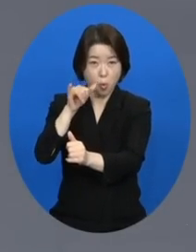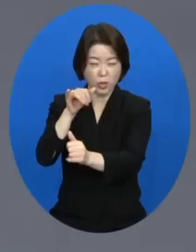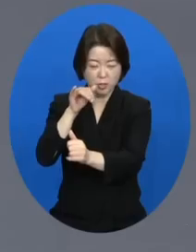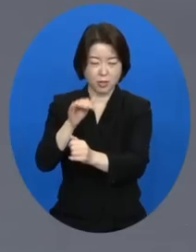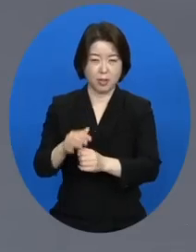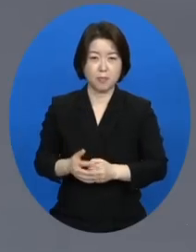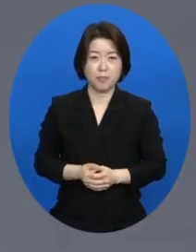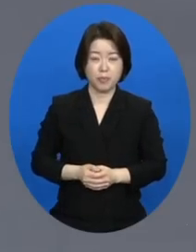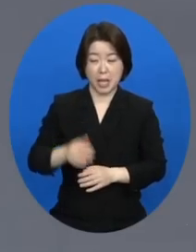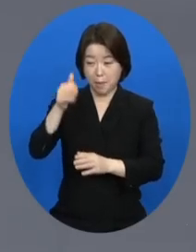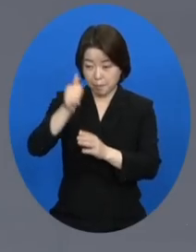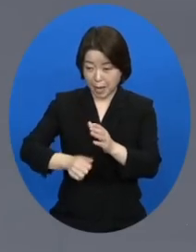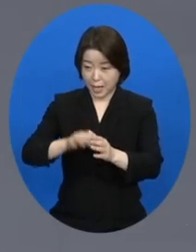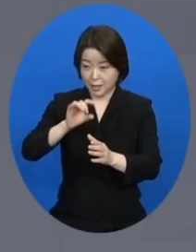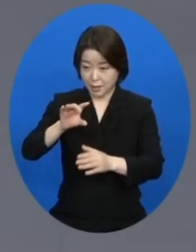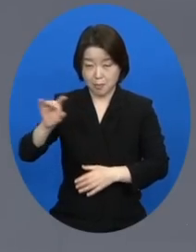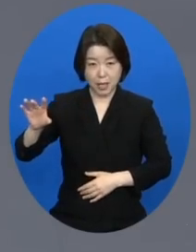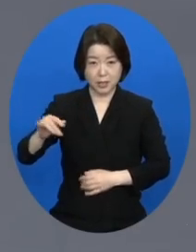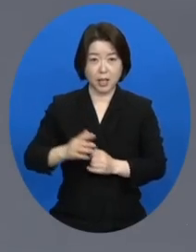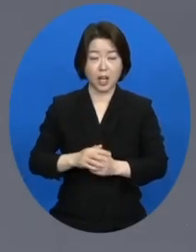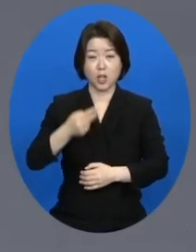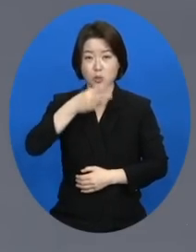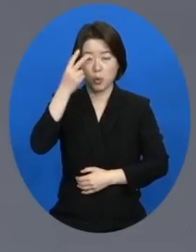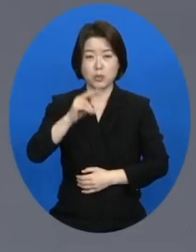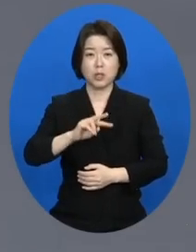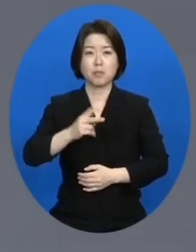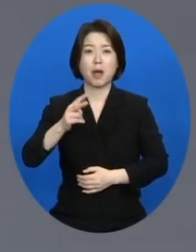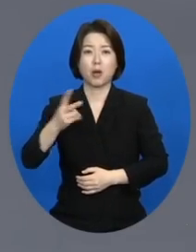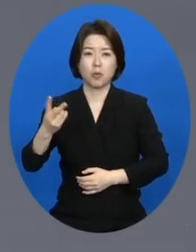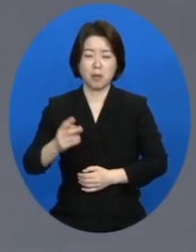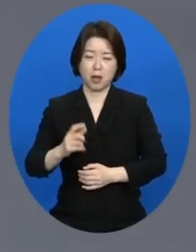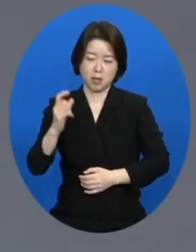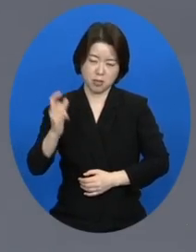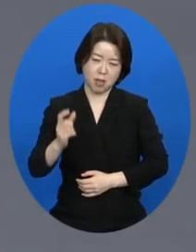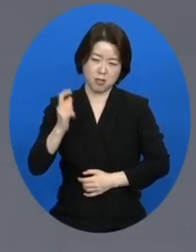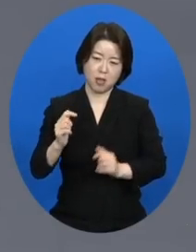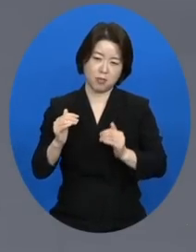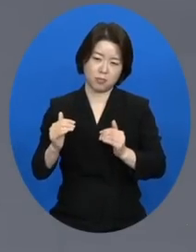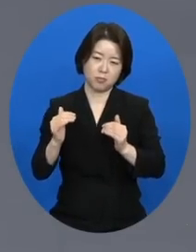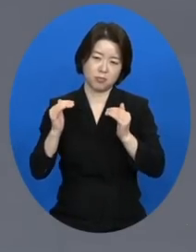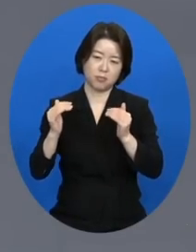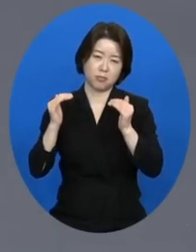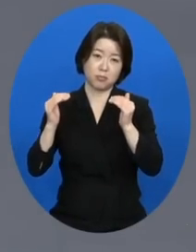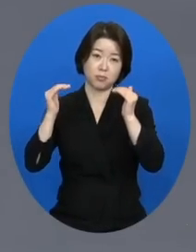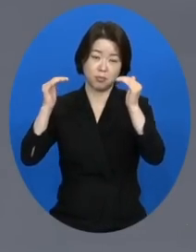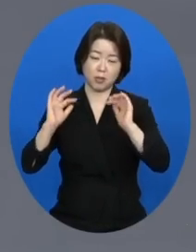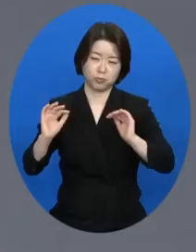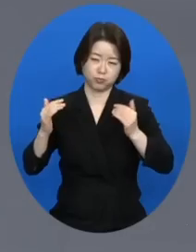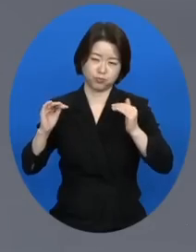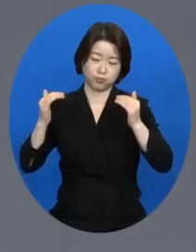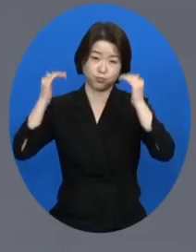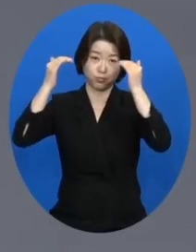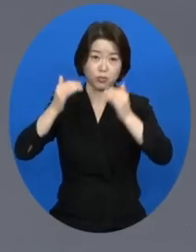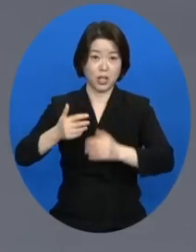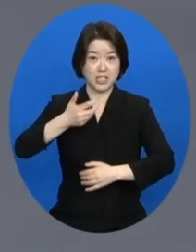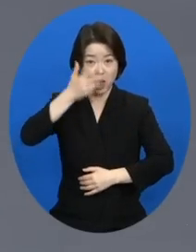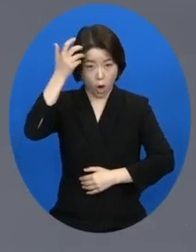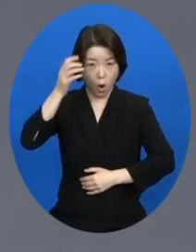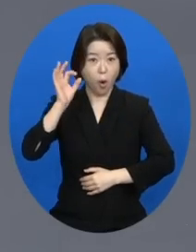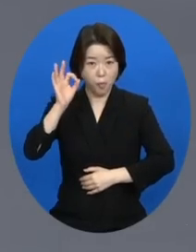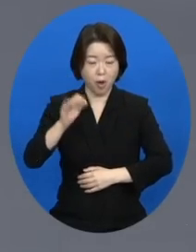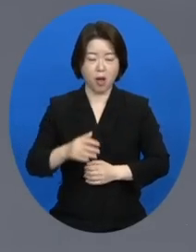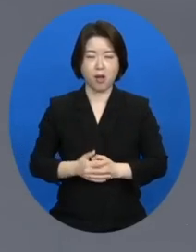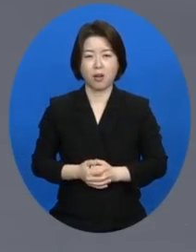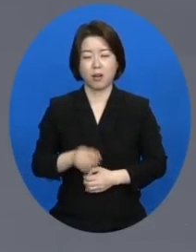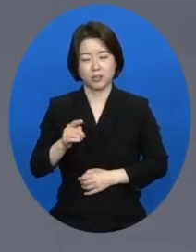빠집니다. 근데 빠질 때마다 요셉은 달라집니다. 성숙해져요. 저는 그것을 보면서 우리 삶에도